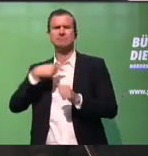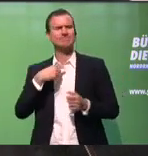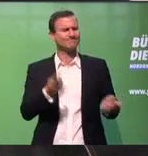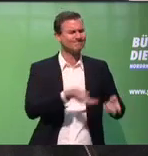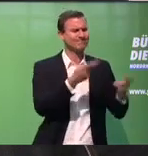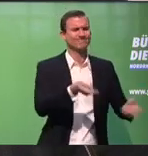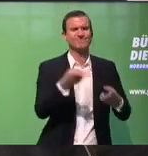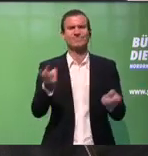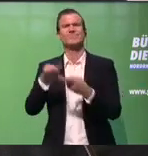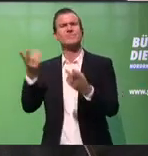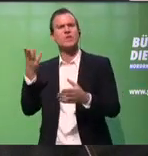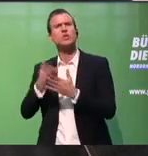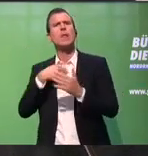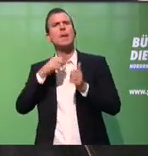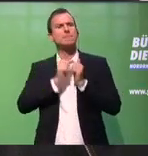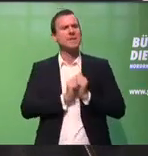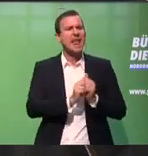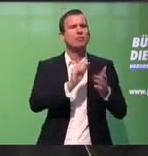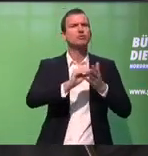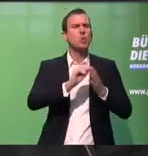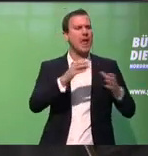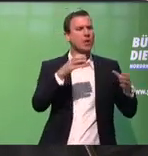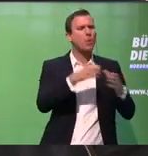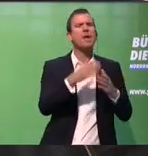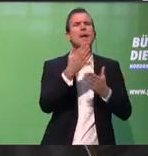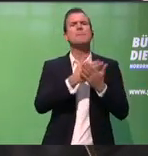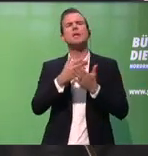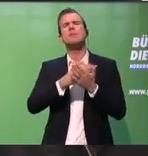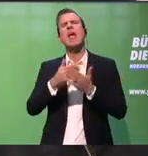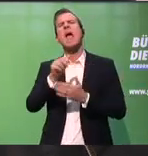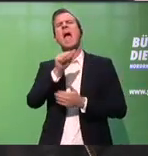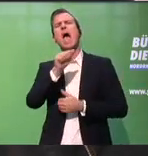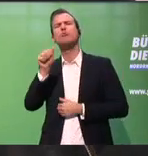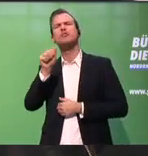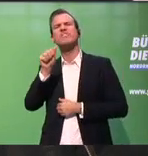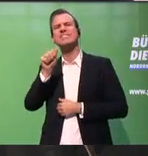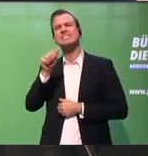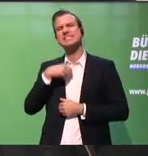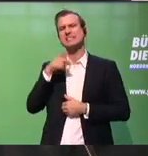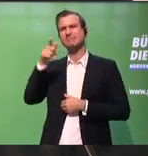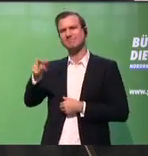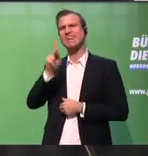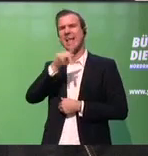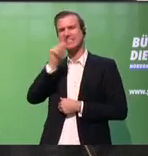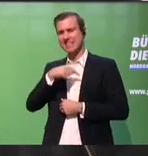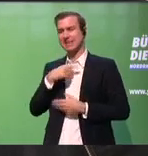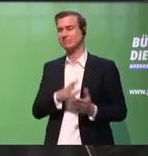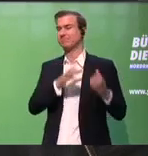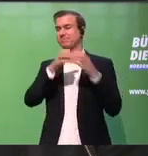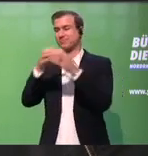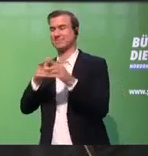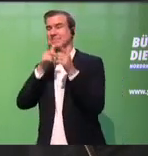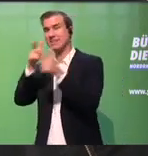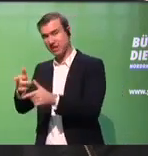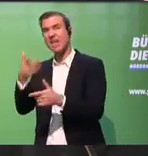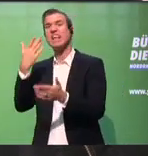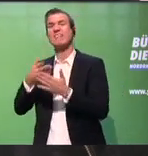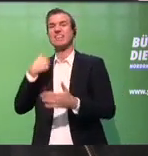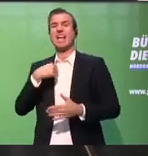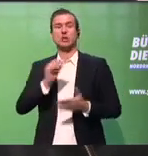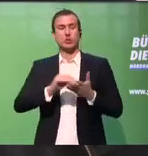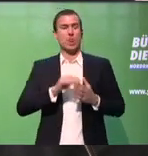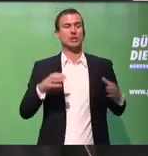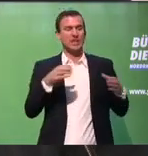durch Begleitung von Schülergruppen nach Auschwitz, bin ich eben jetzt mit Schülergruppen aus Nordrhein-Westfalen in Flandern